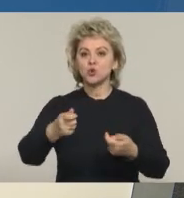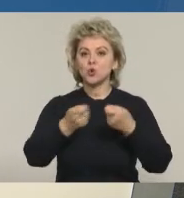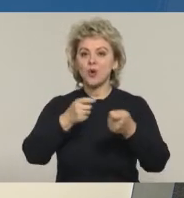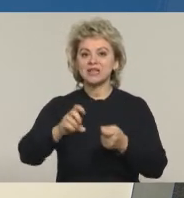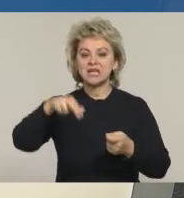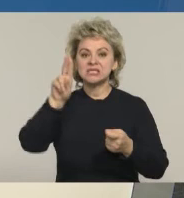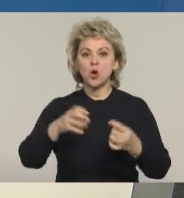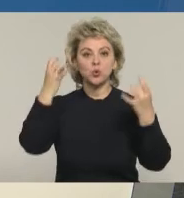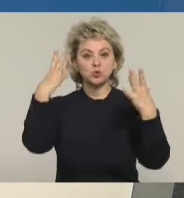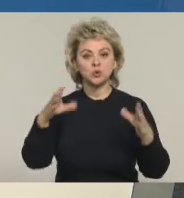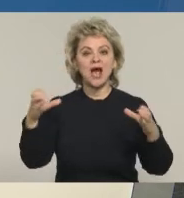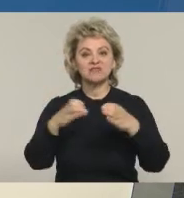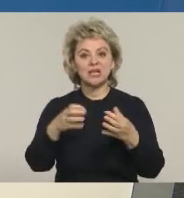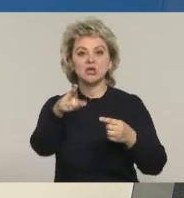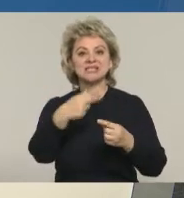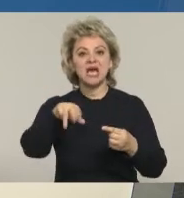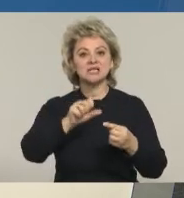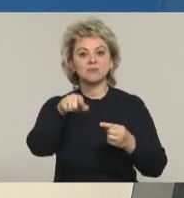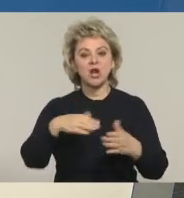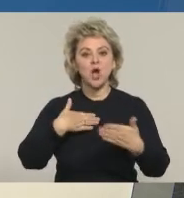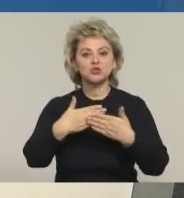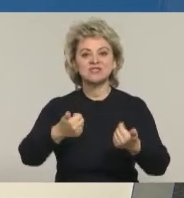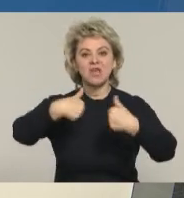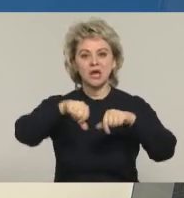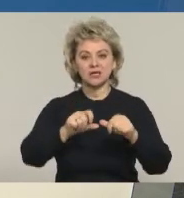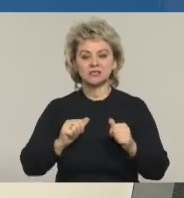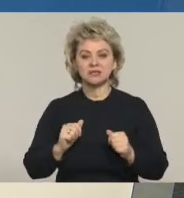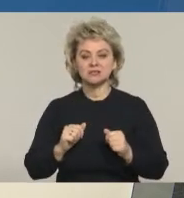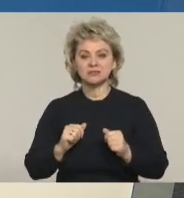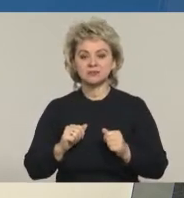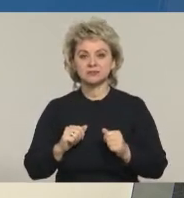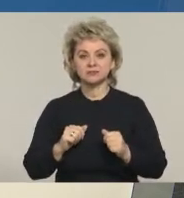руководители национально-культурных автономий, диаспор и общественных организаций.